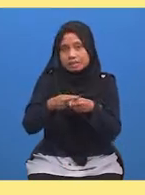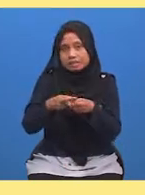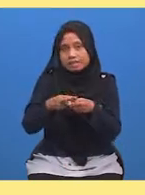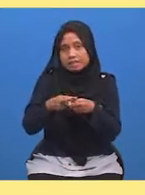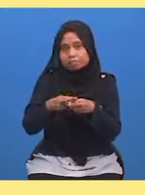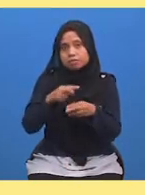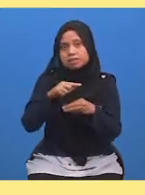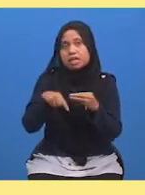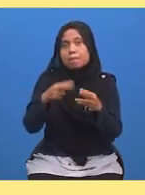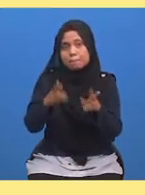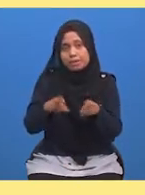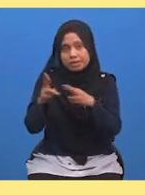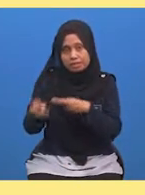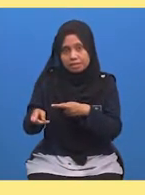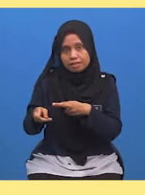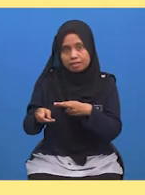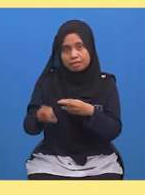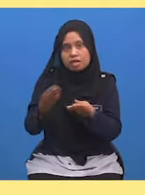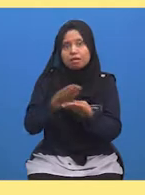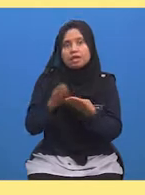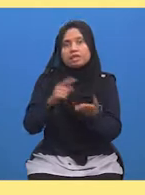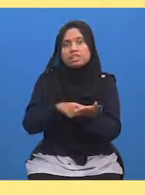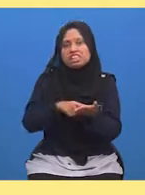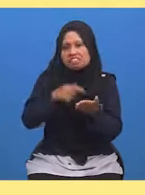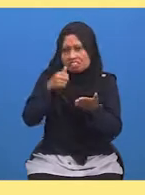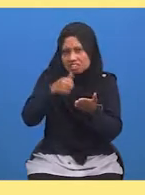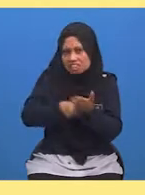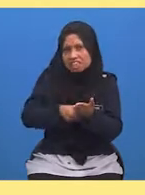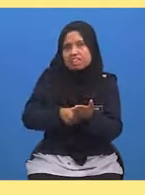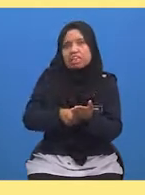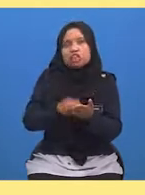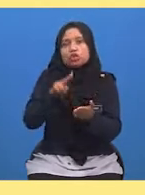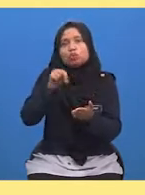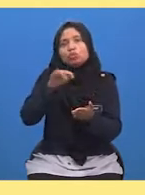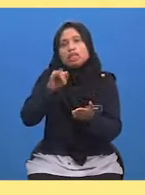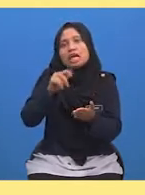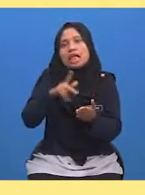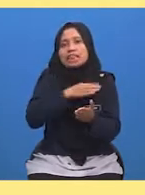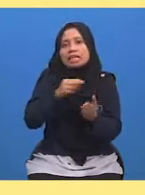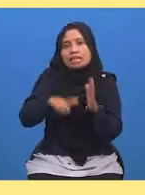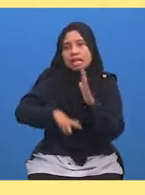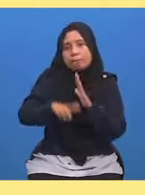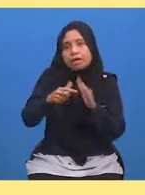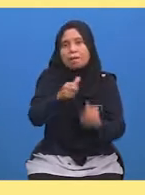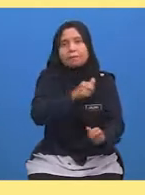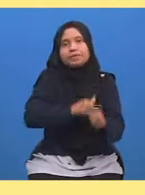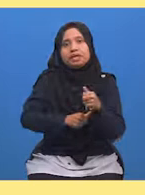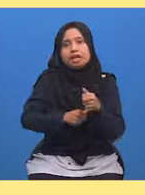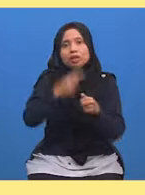telah dilaksanakan. Bahagian ini menekankan keunikan dan kelebihan